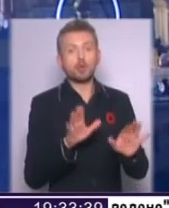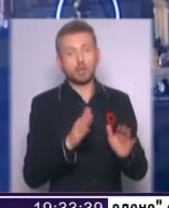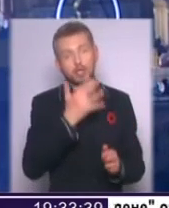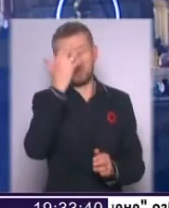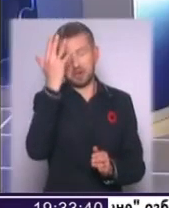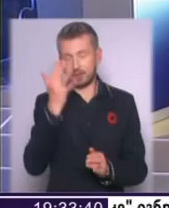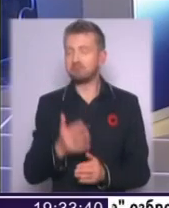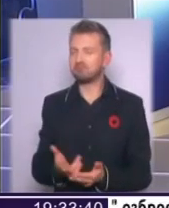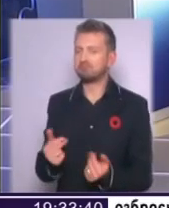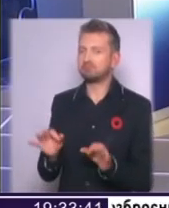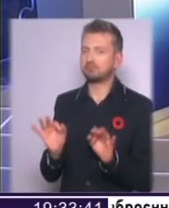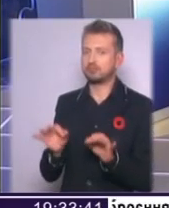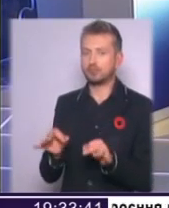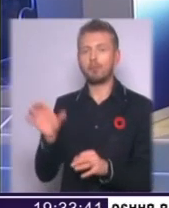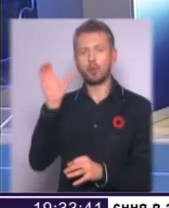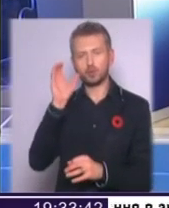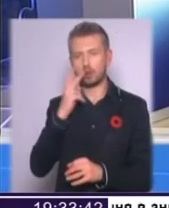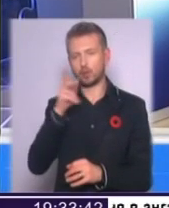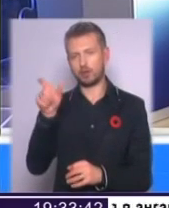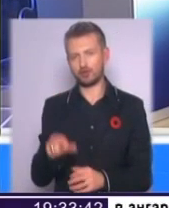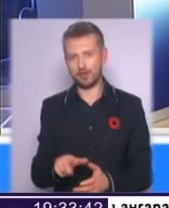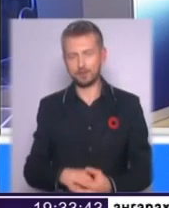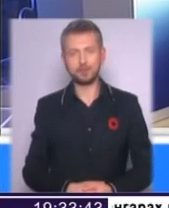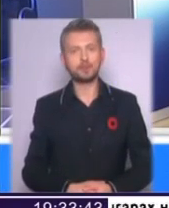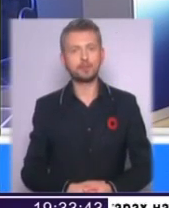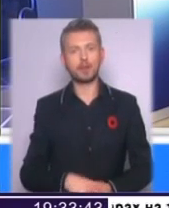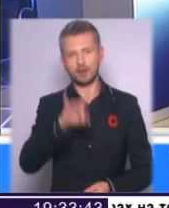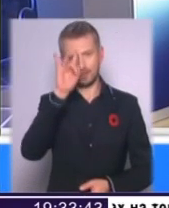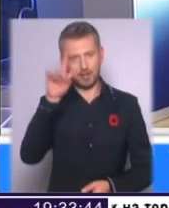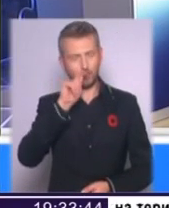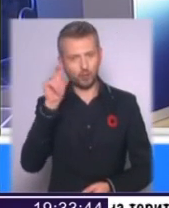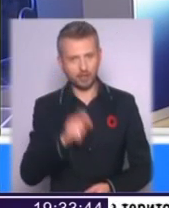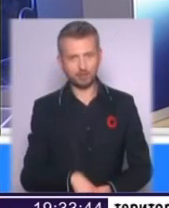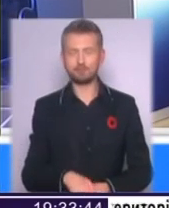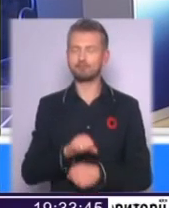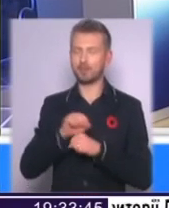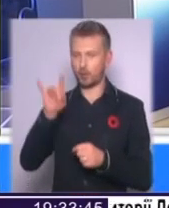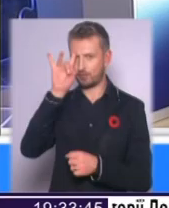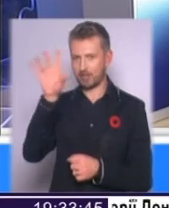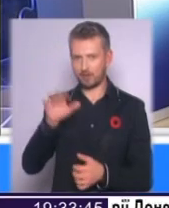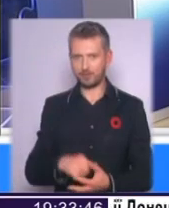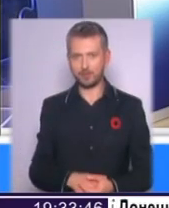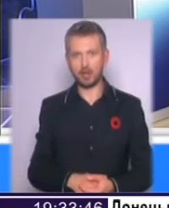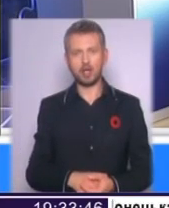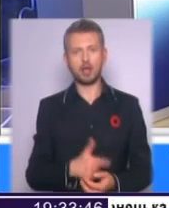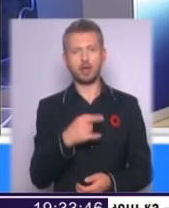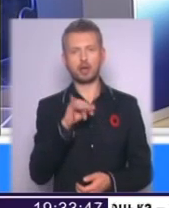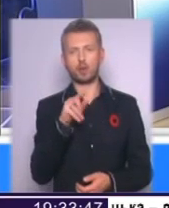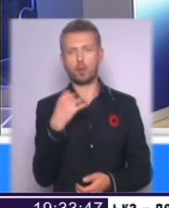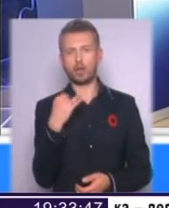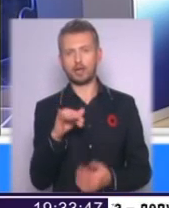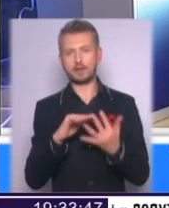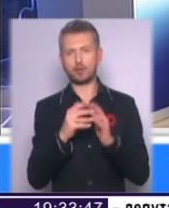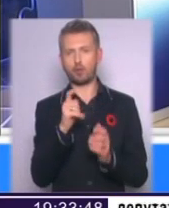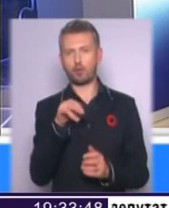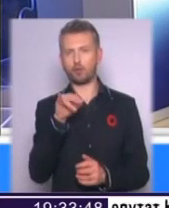Логічно. Послухаємо глядача, далі продовжимо. Прошу, будь ласка. Слава Україні. Героям слава. Прошу. Григорій, село Ходосівка,